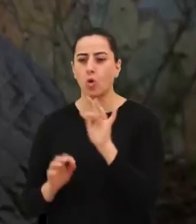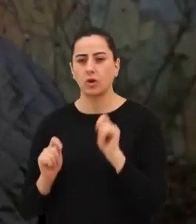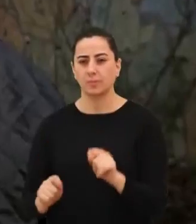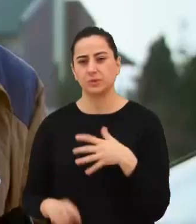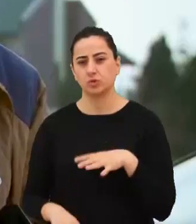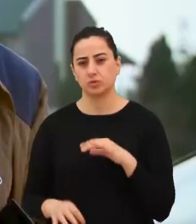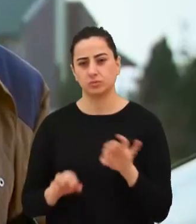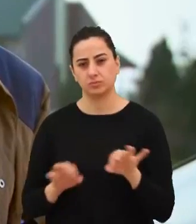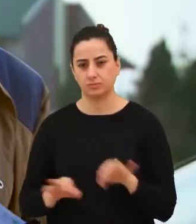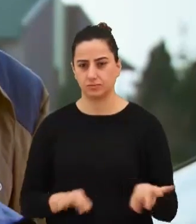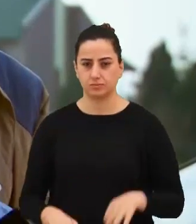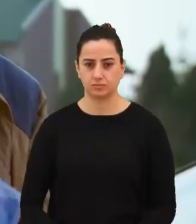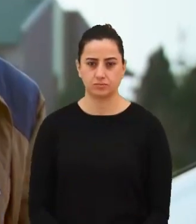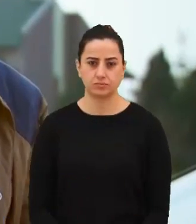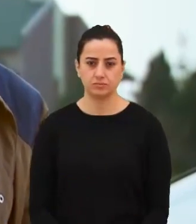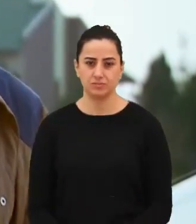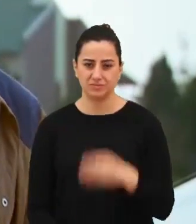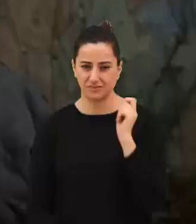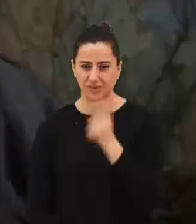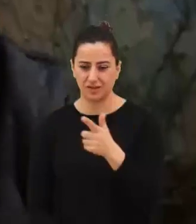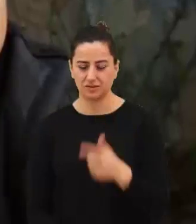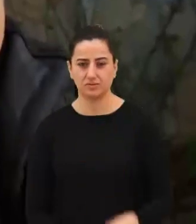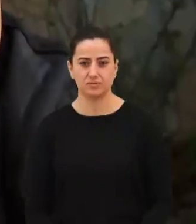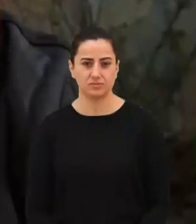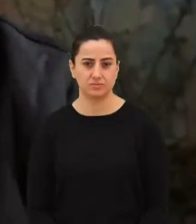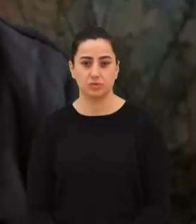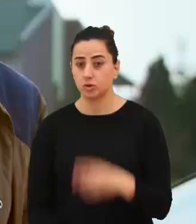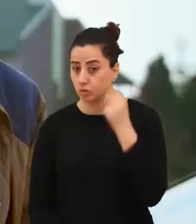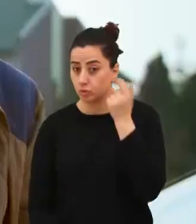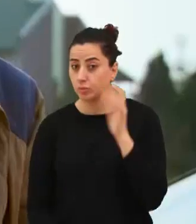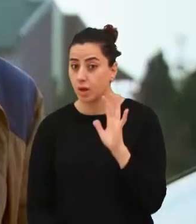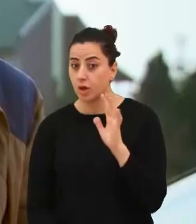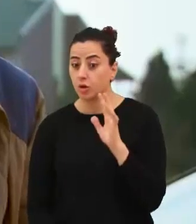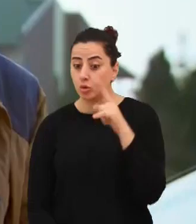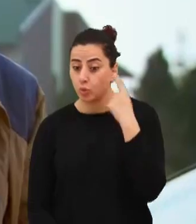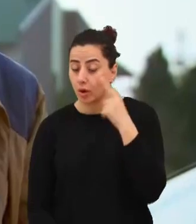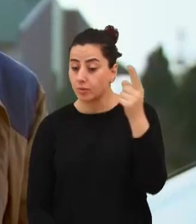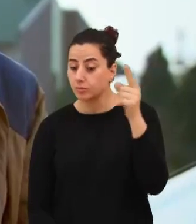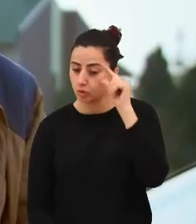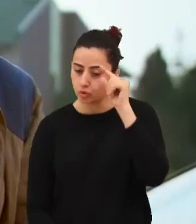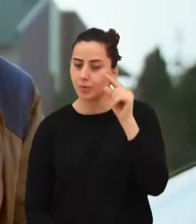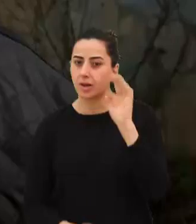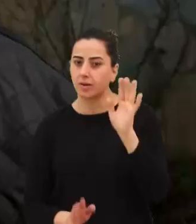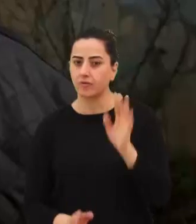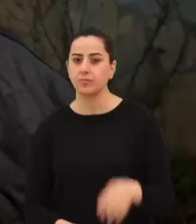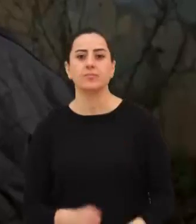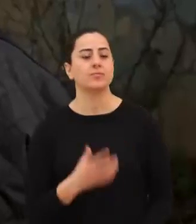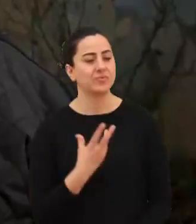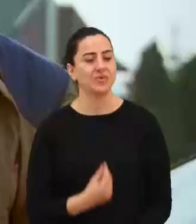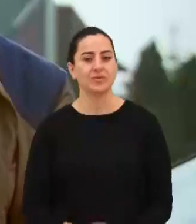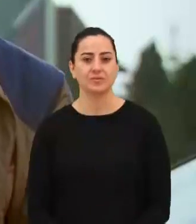mi? 100 lira daha verdi. Al şunu, al. Unutma, Rüyam'ı şüphelendirmeye devam edeceksin. Tamam